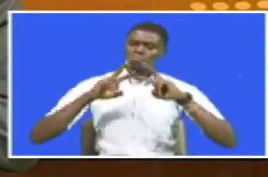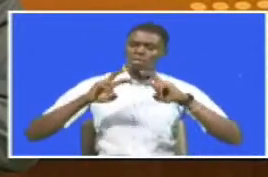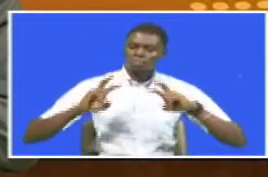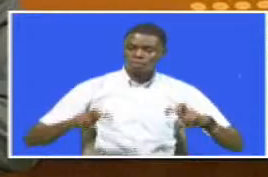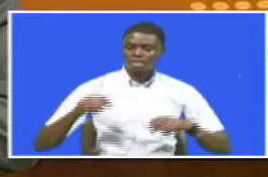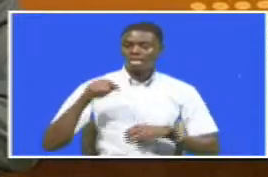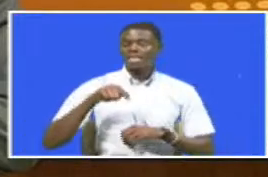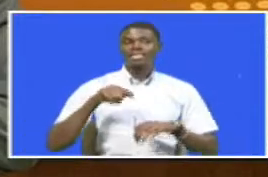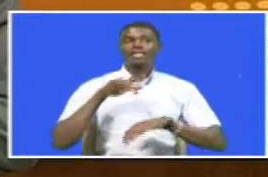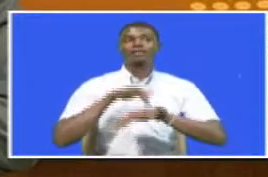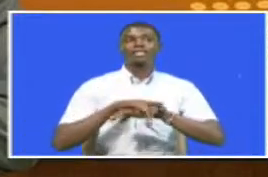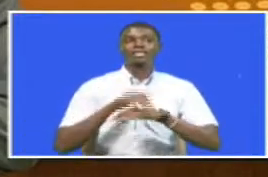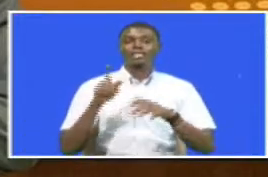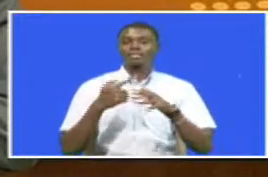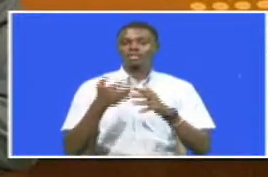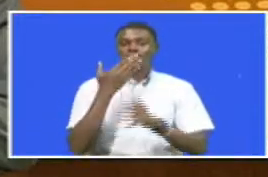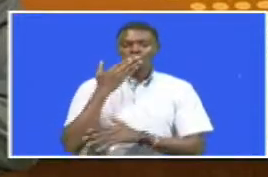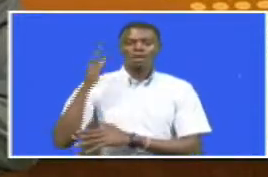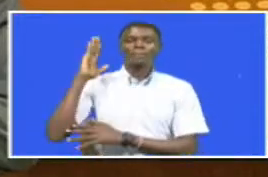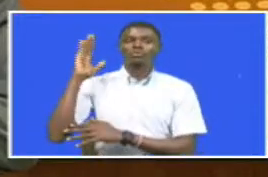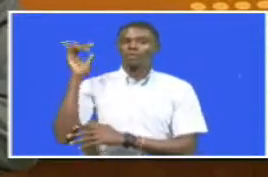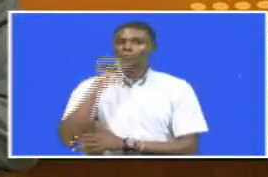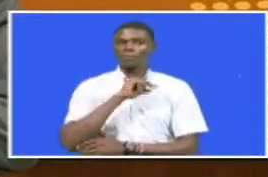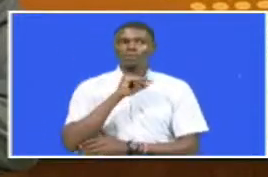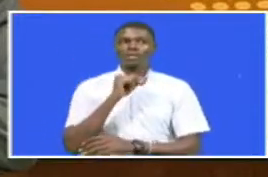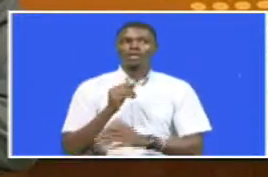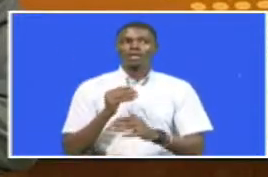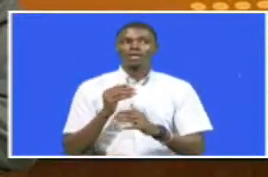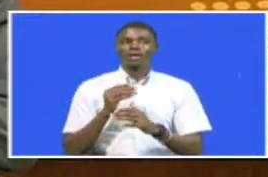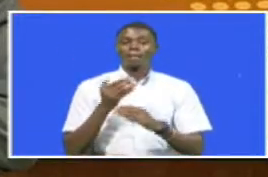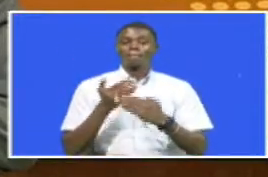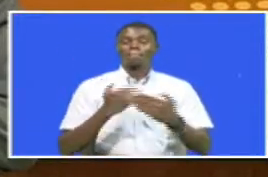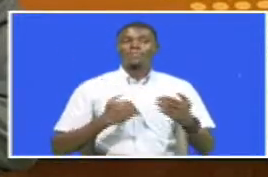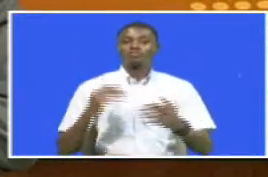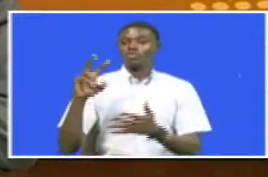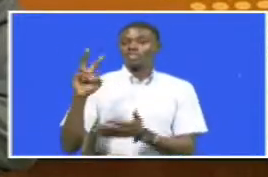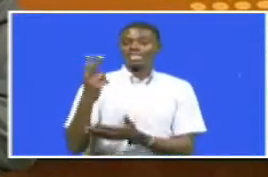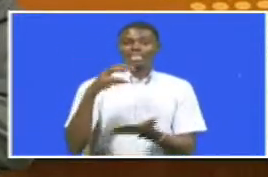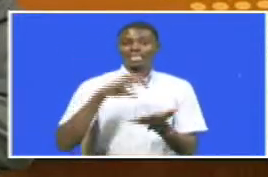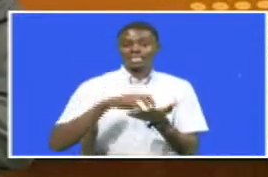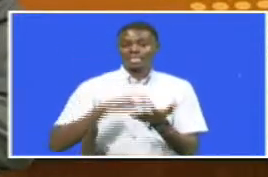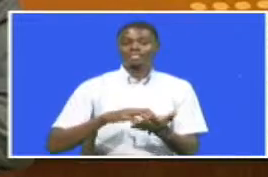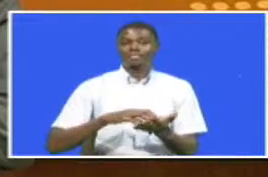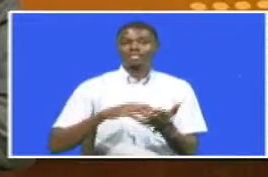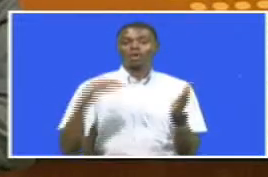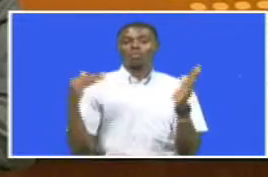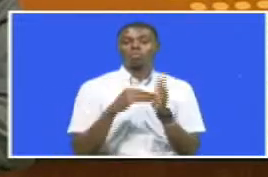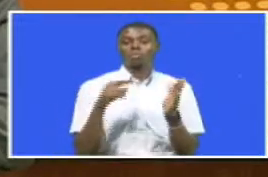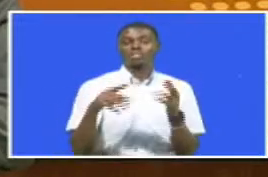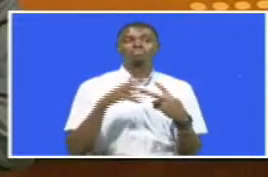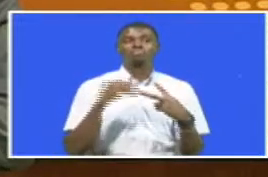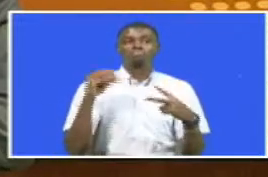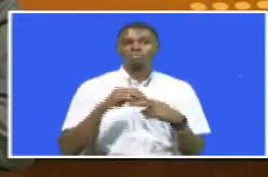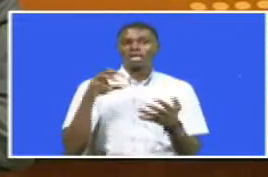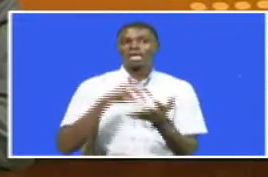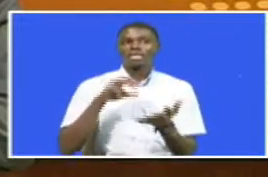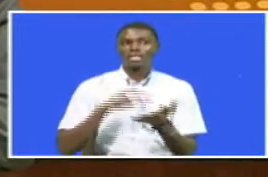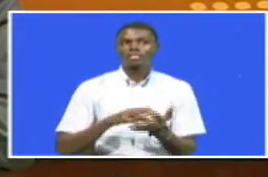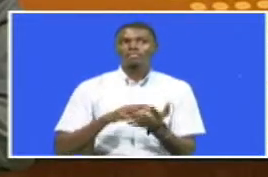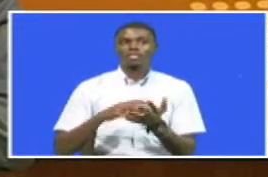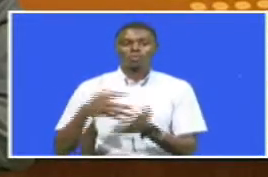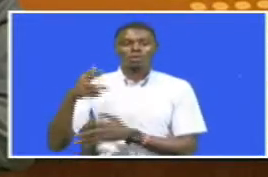mapema hii leo na kisha kuapishwa kabla ya kesi ya pili kuwasilishwa kupinga uteuzi huo. Kesi hiyo ilikuwa